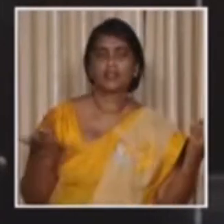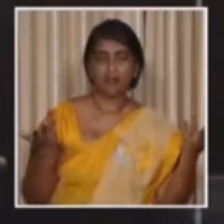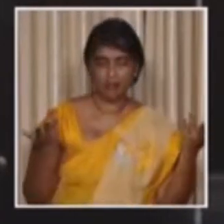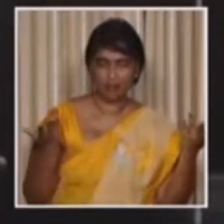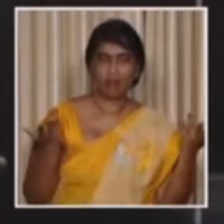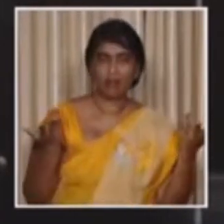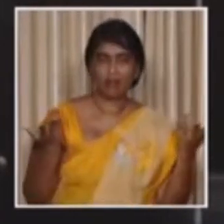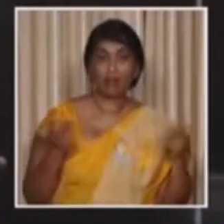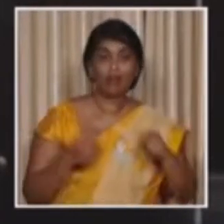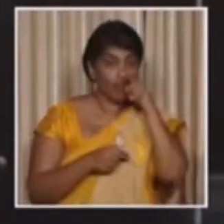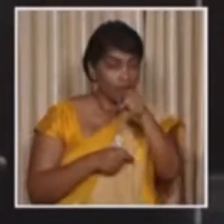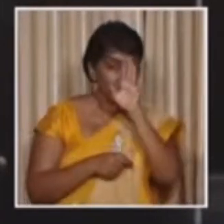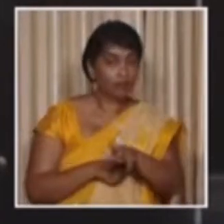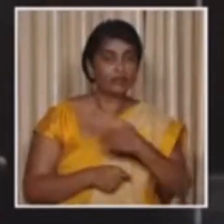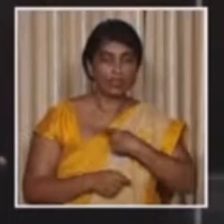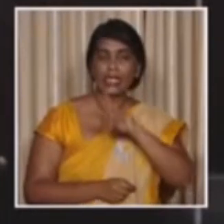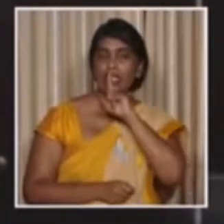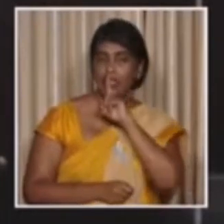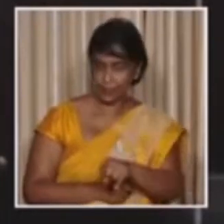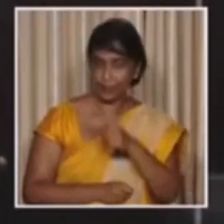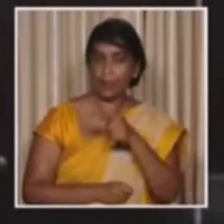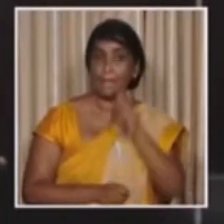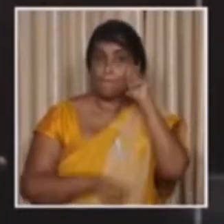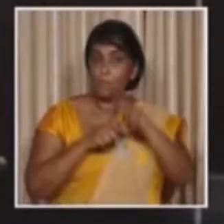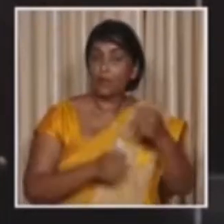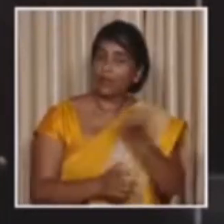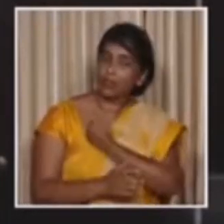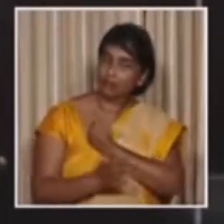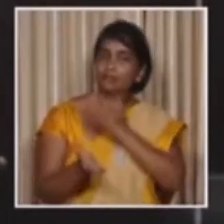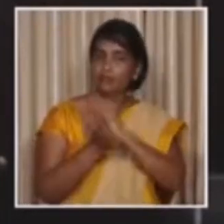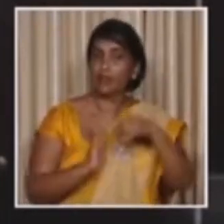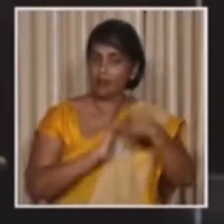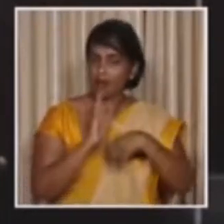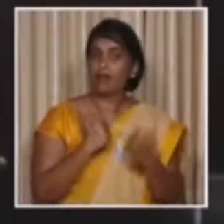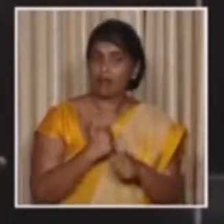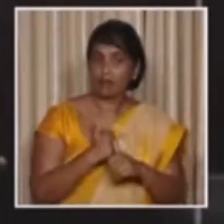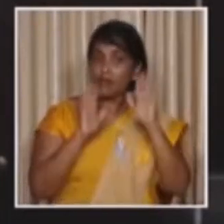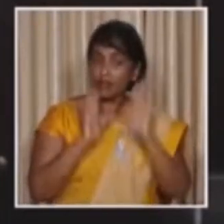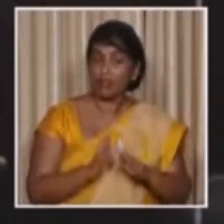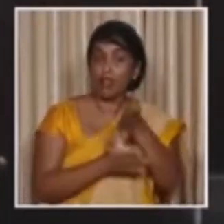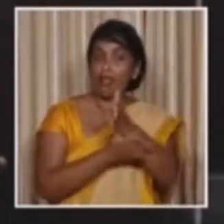නිසා. ඔබ ඔබතුමාගෙන් අපි ඉල්ලුවා මිනිස්සු කැපවෙන්න කැමති මේ රට හදන්න. හැබැයි